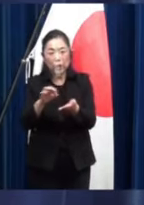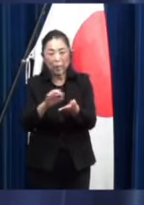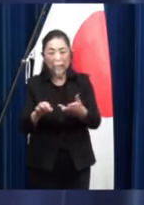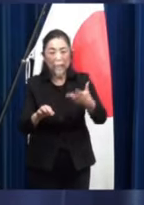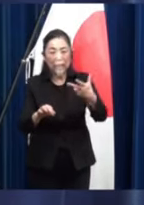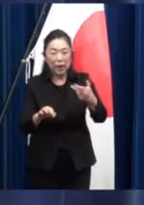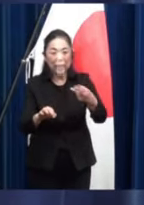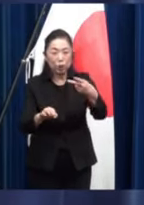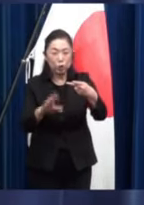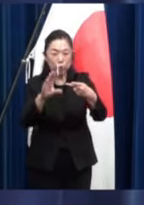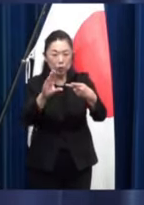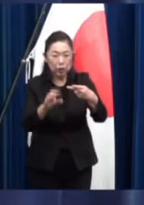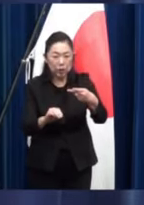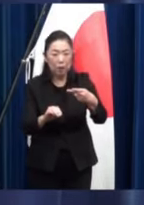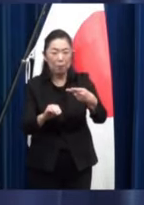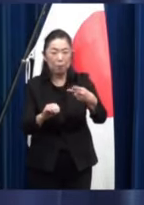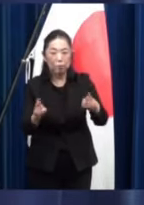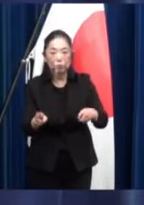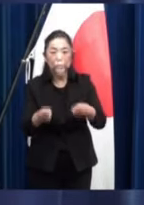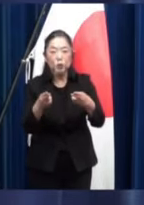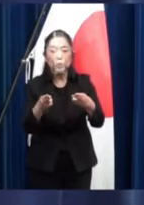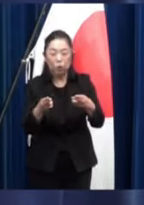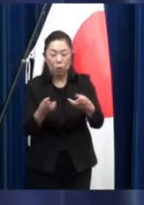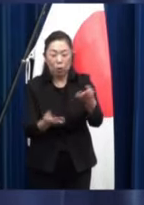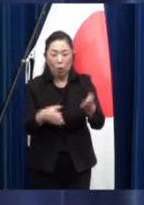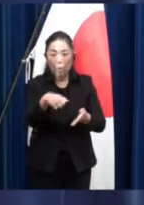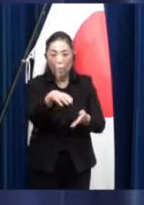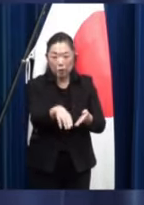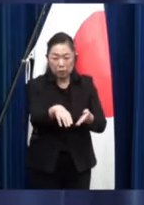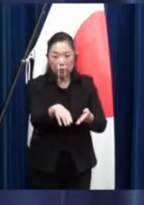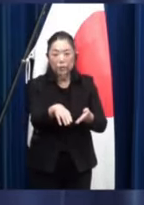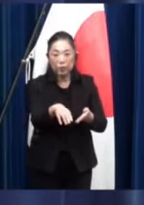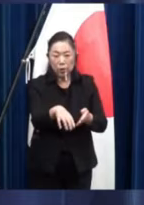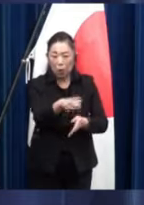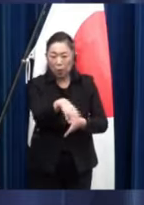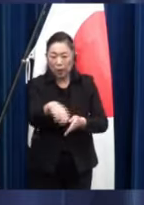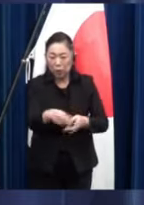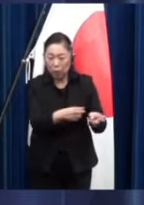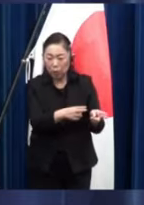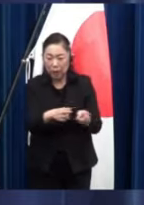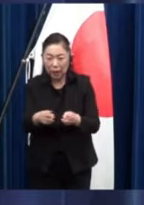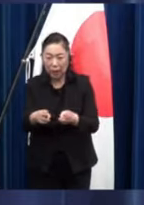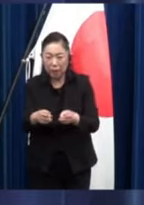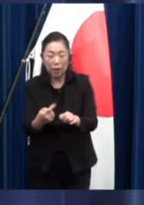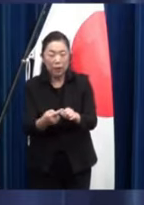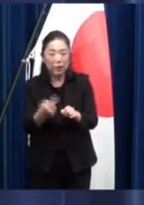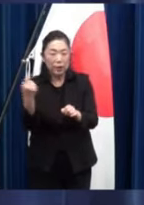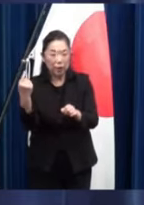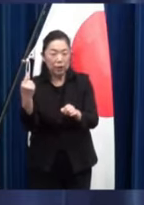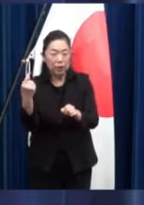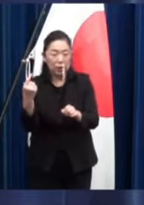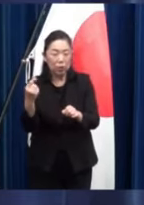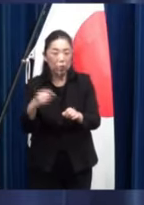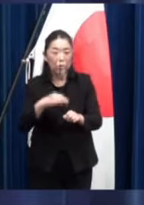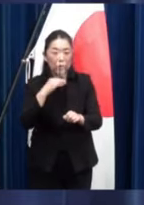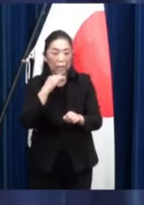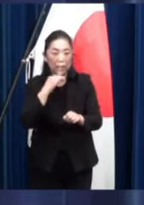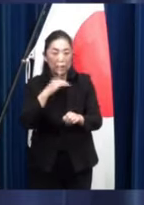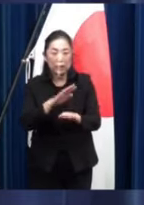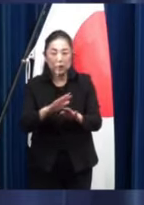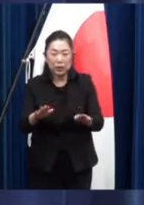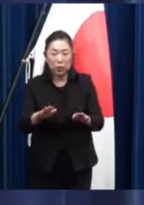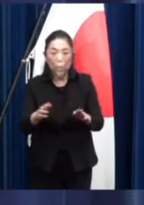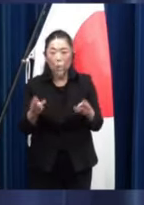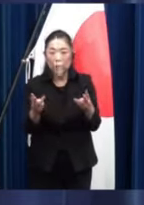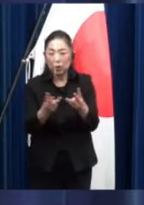万分の保育の受け皿の整備を進め、昨年の待機児童者数というのは調査